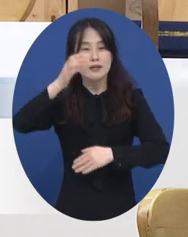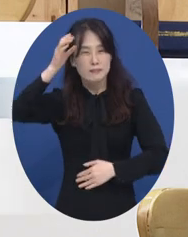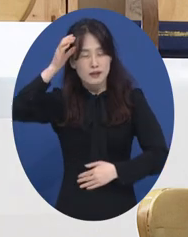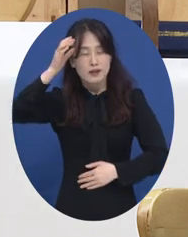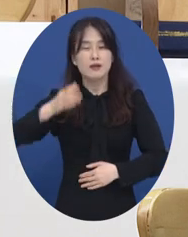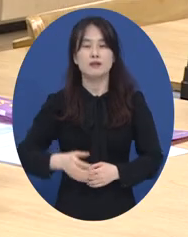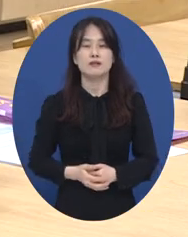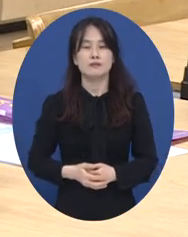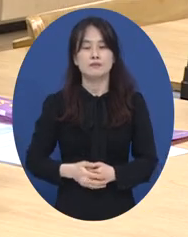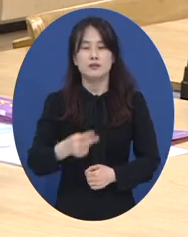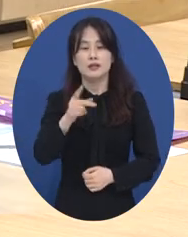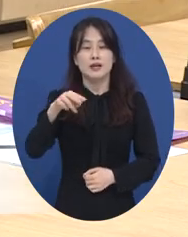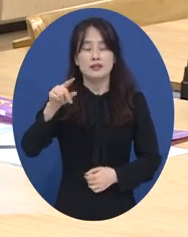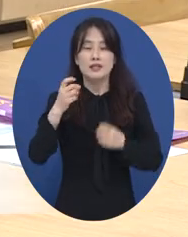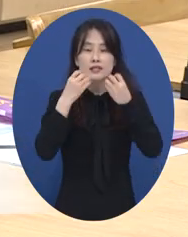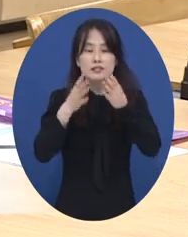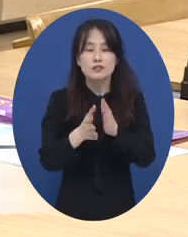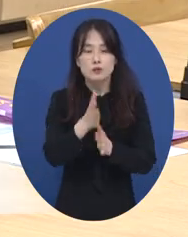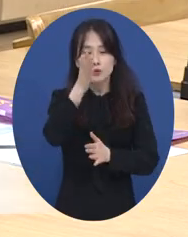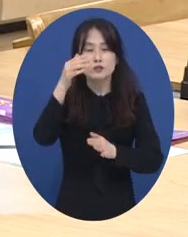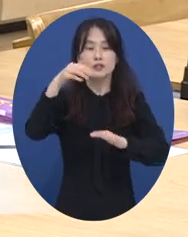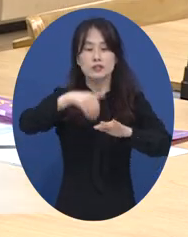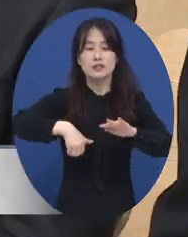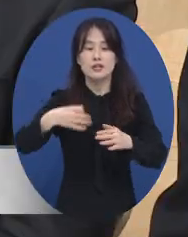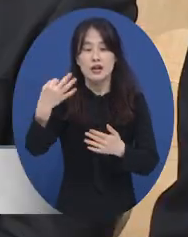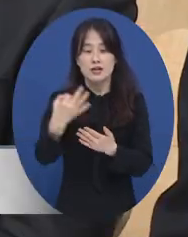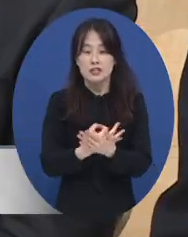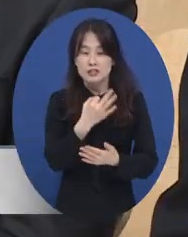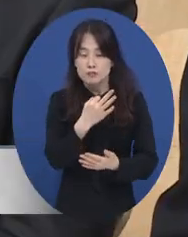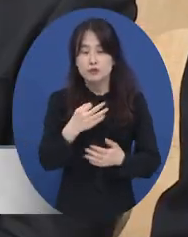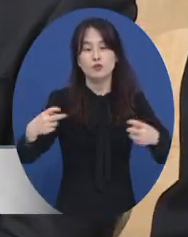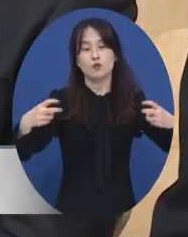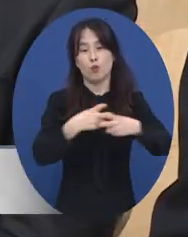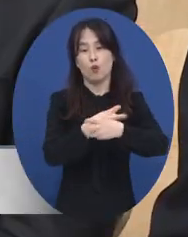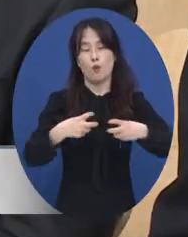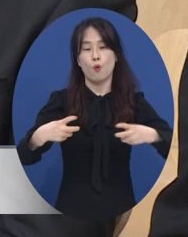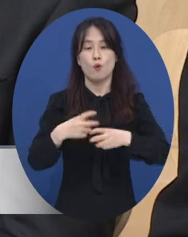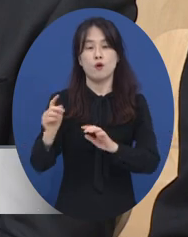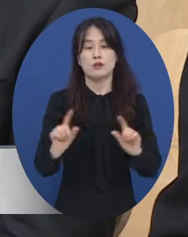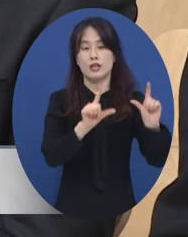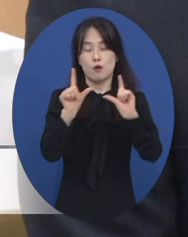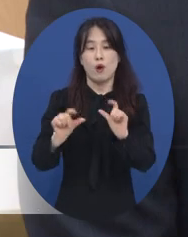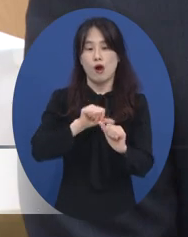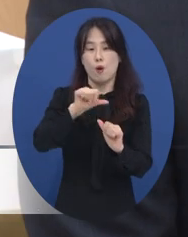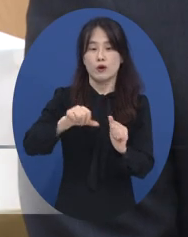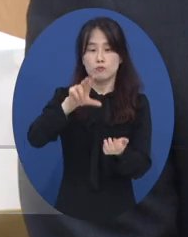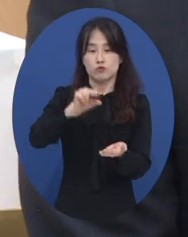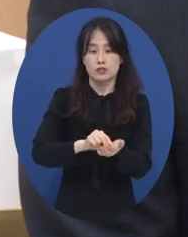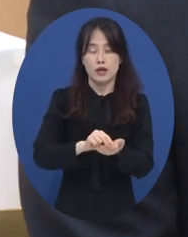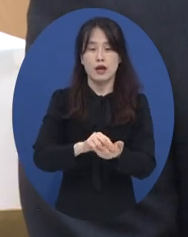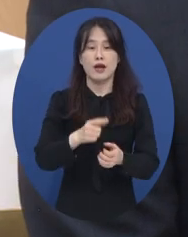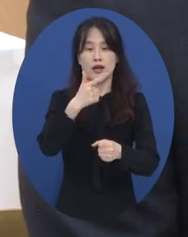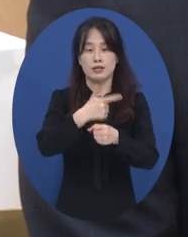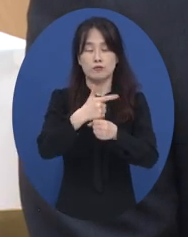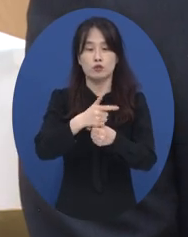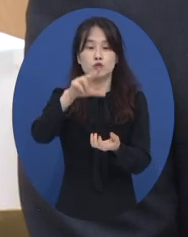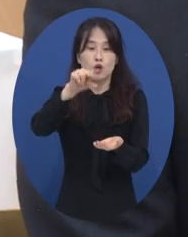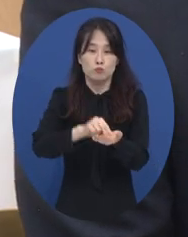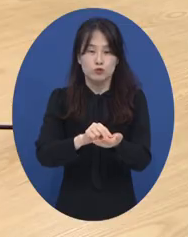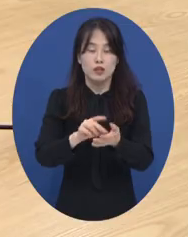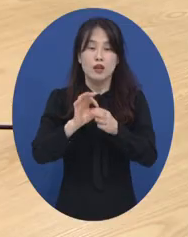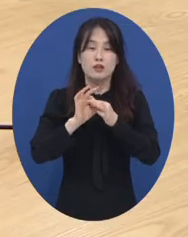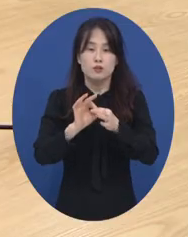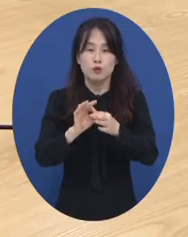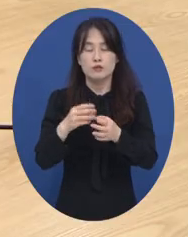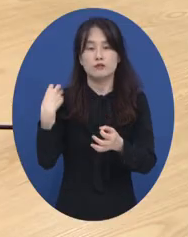내기를 기대합니다. 다산 신도시 공공택지 개발 이익금은 교통 문제와 생활환경 문제를 비롯한 남양주의 지역